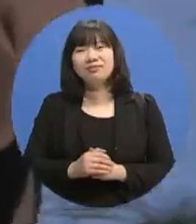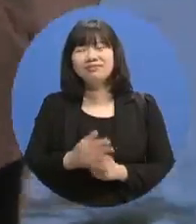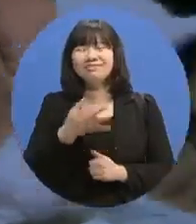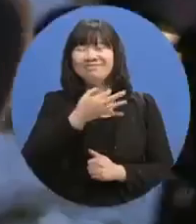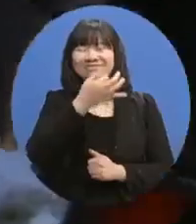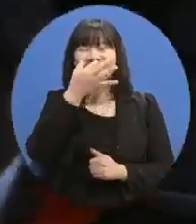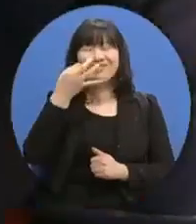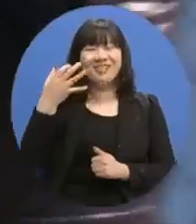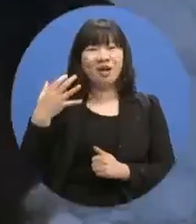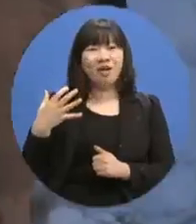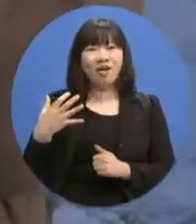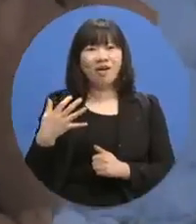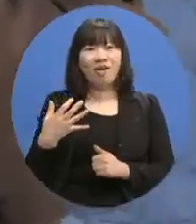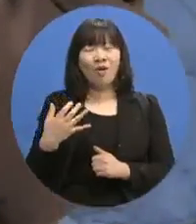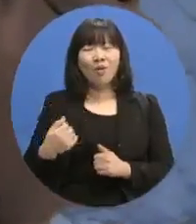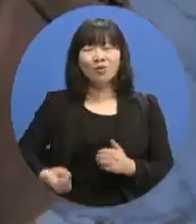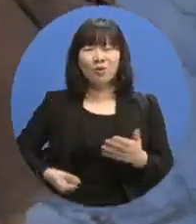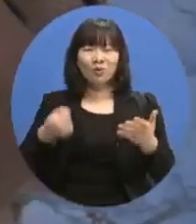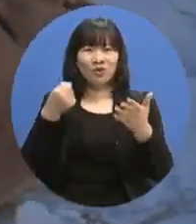용감하다.